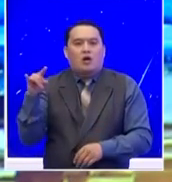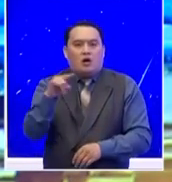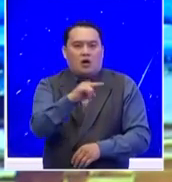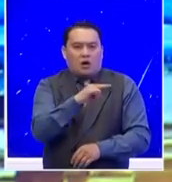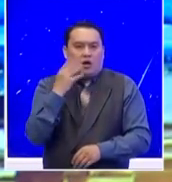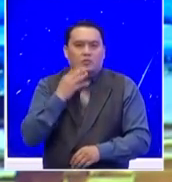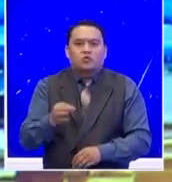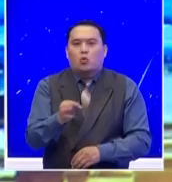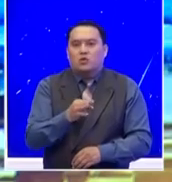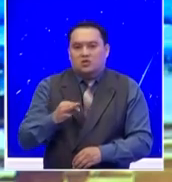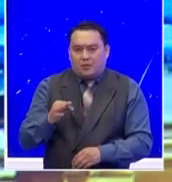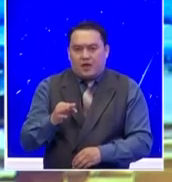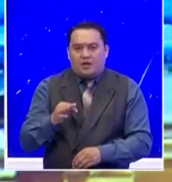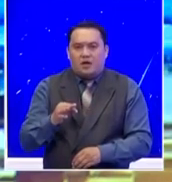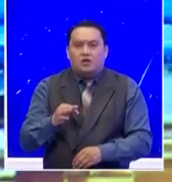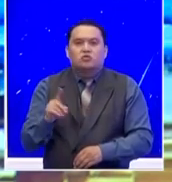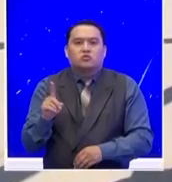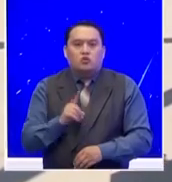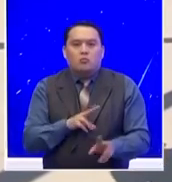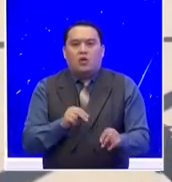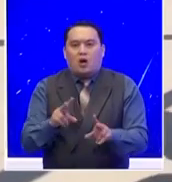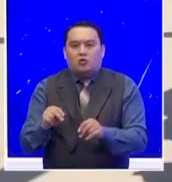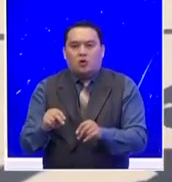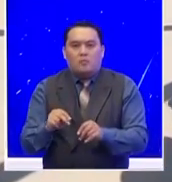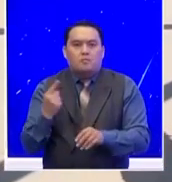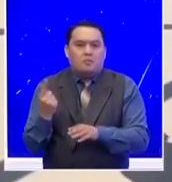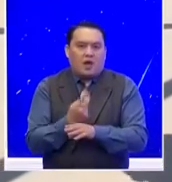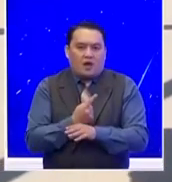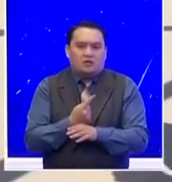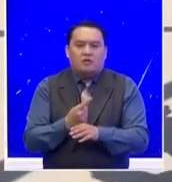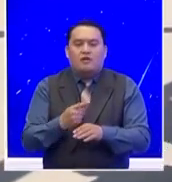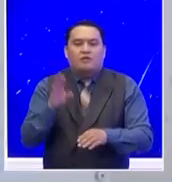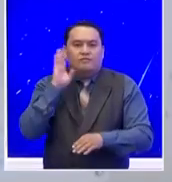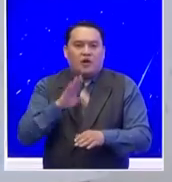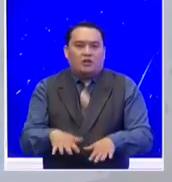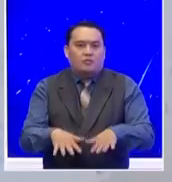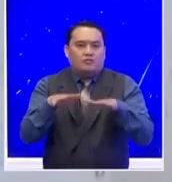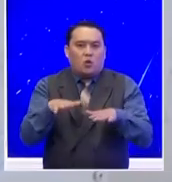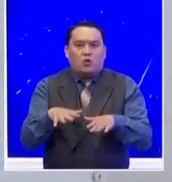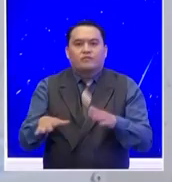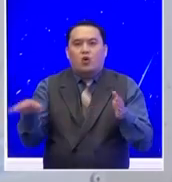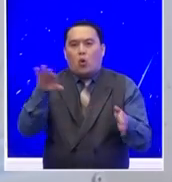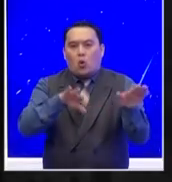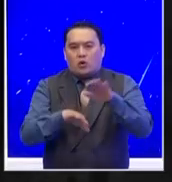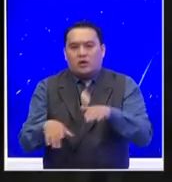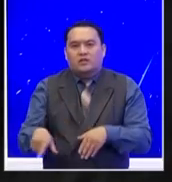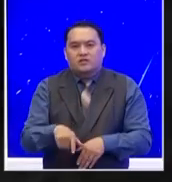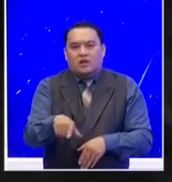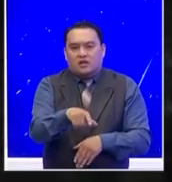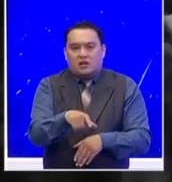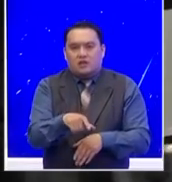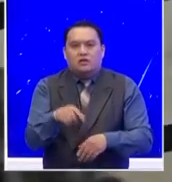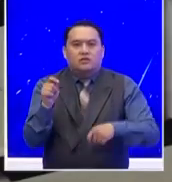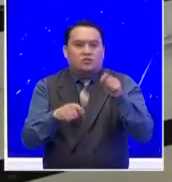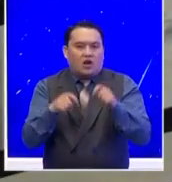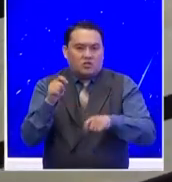озер Алматинской области. Несмотря на благополучно пройденную первую фазу паводков, на равнинах, в горах и предгорьях при интенсивных